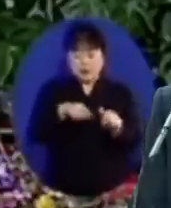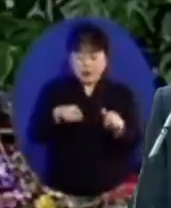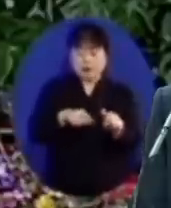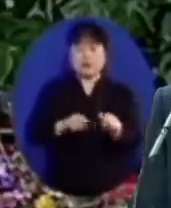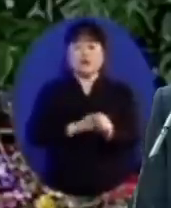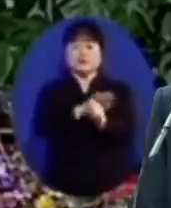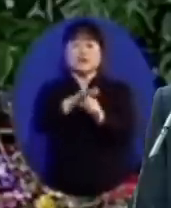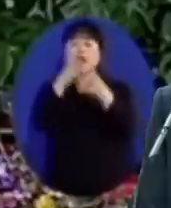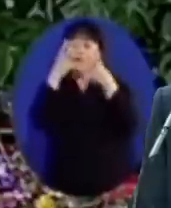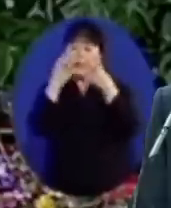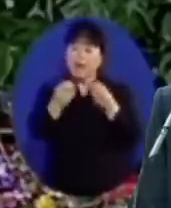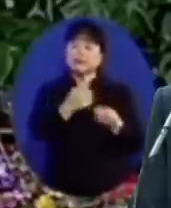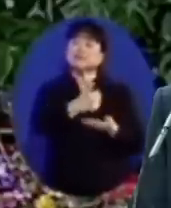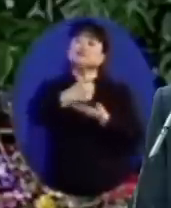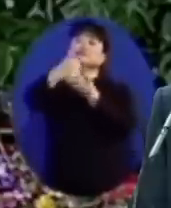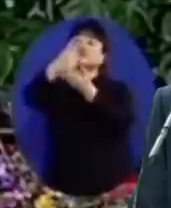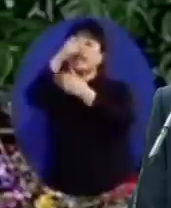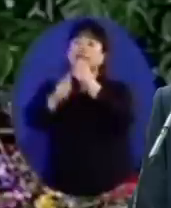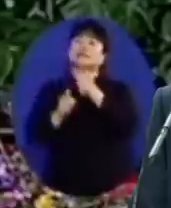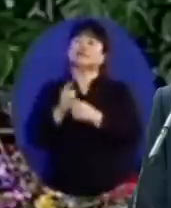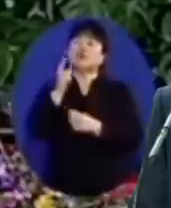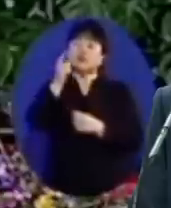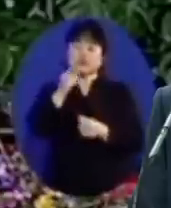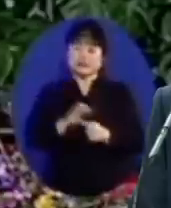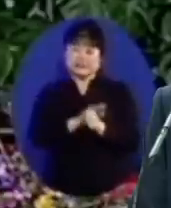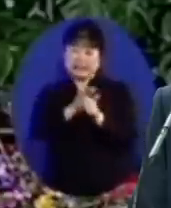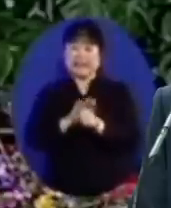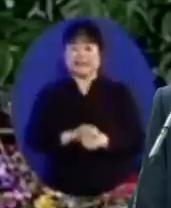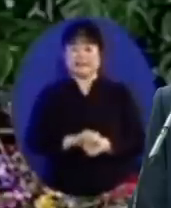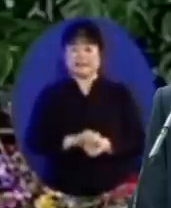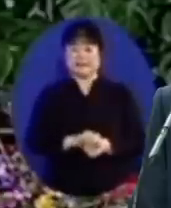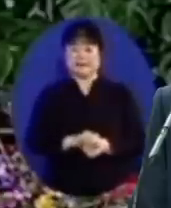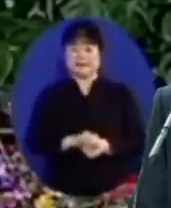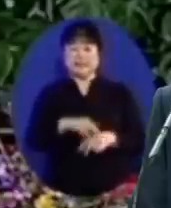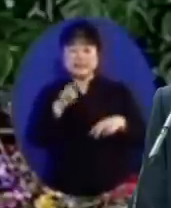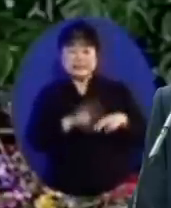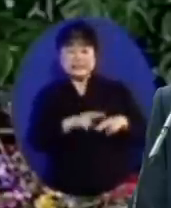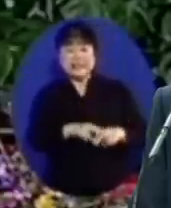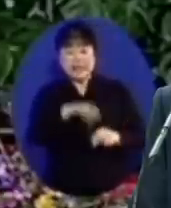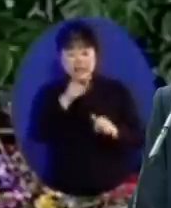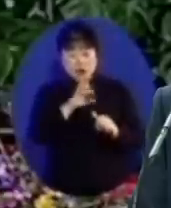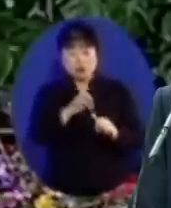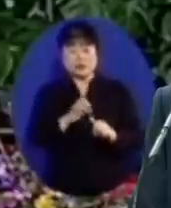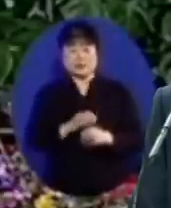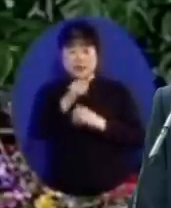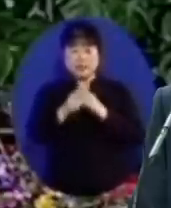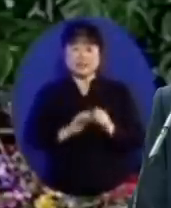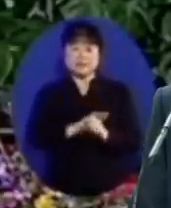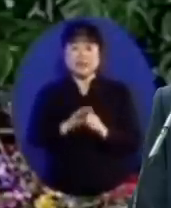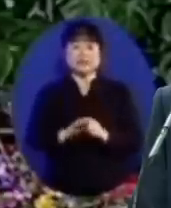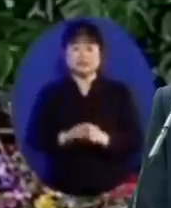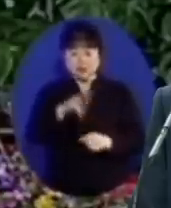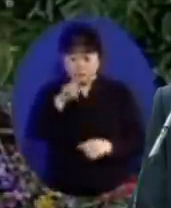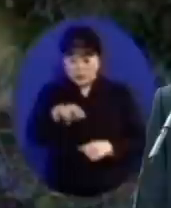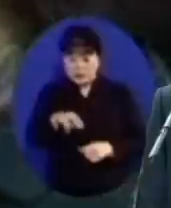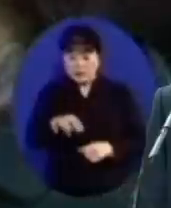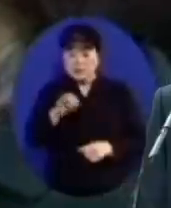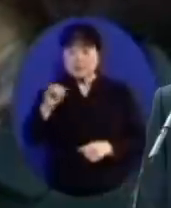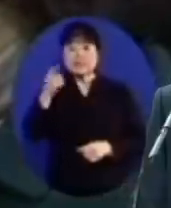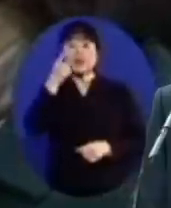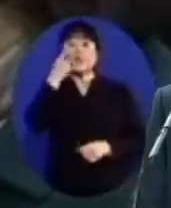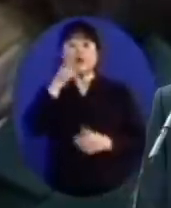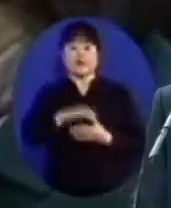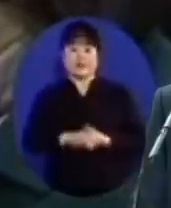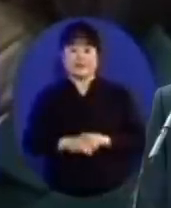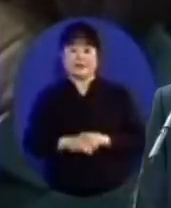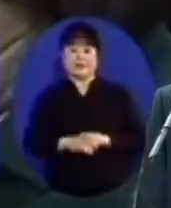사랑이 지극히 높으신 하나님 것입니다. 징계와 교훈으로 우리를 돌보시는 하나님의 높은 사랑을 우리 다 같이 한번 읽어보십시다. 히브리서 12장